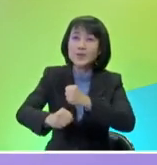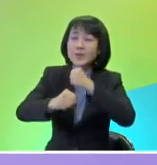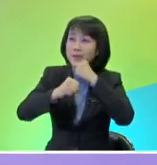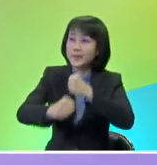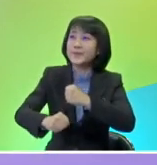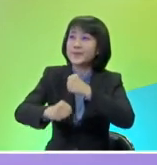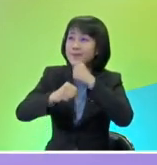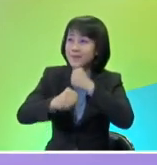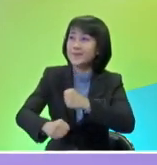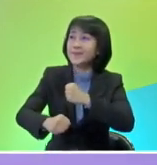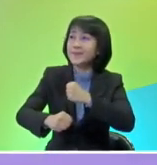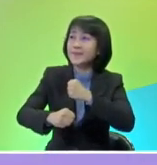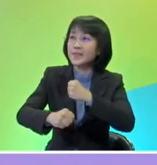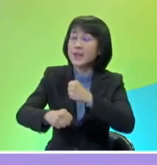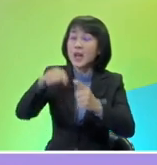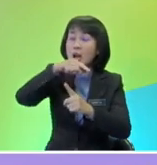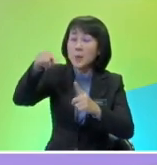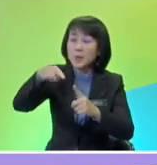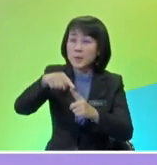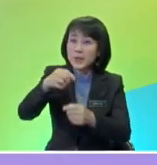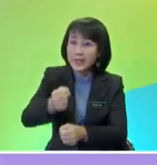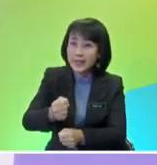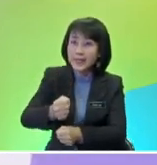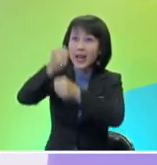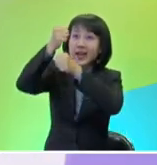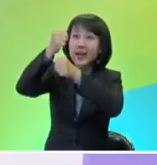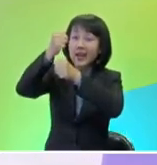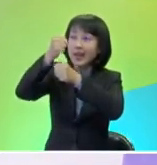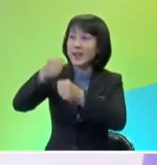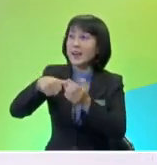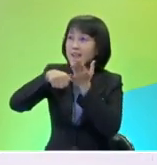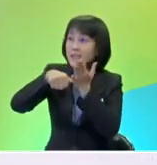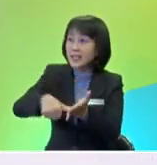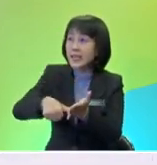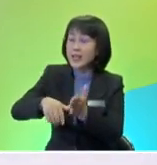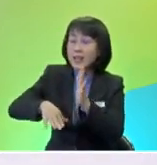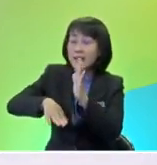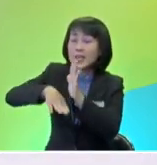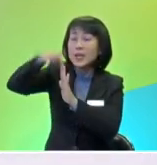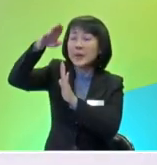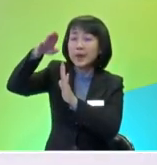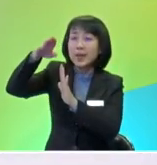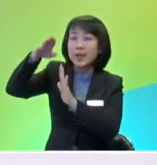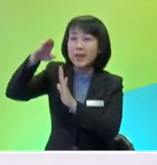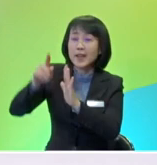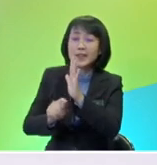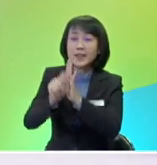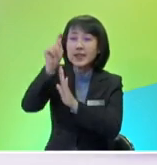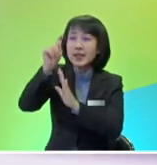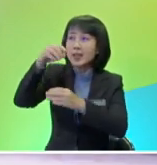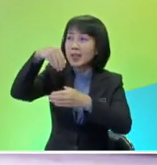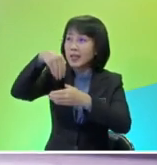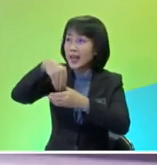masalah. Okey. Dan apabila pelocok ditarik, tekanan yang lebih tinggi di dalam saluran paip akan